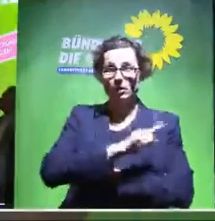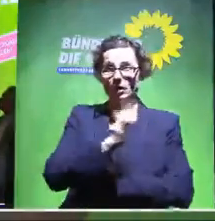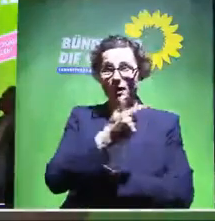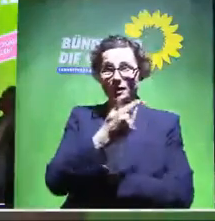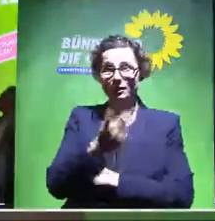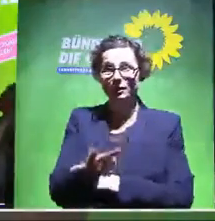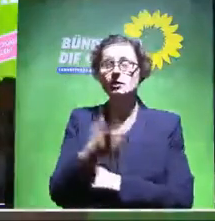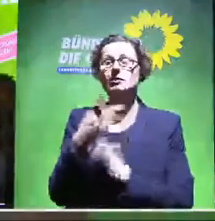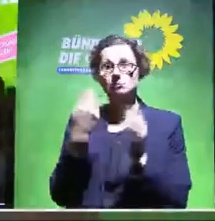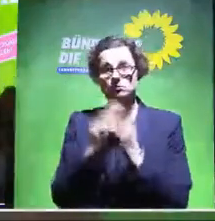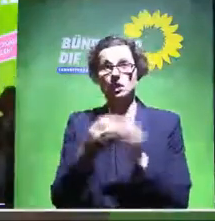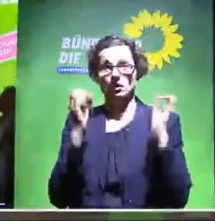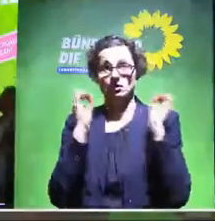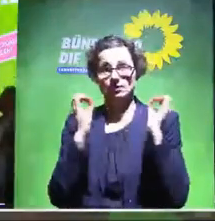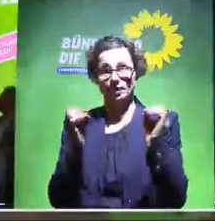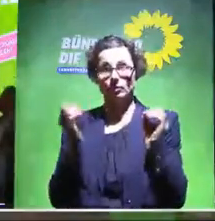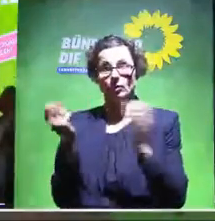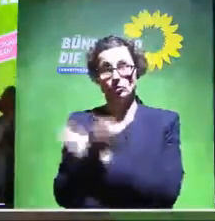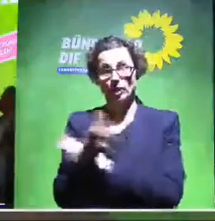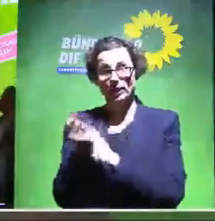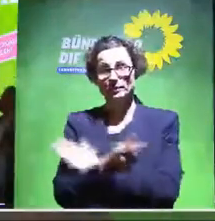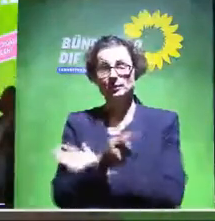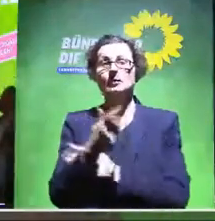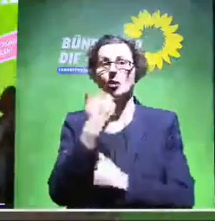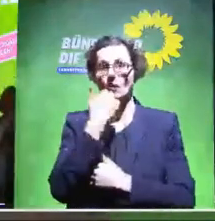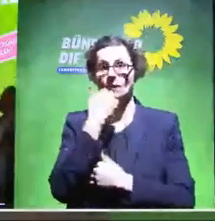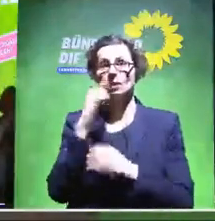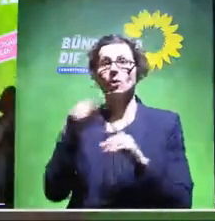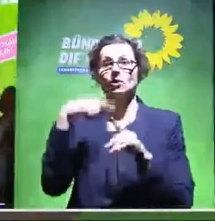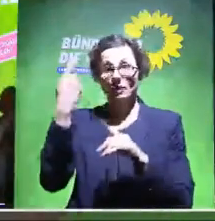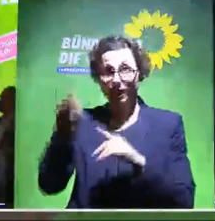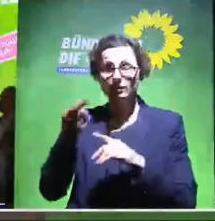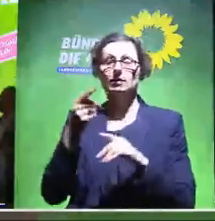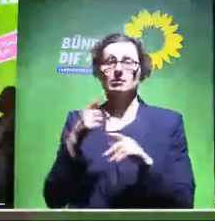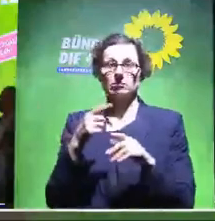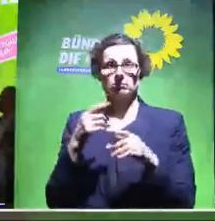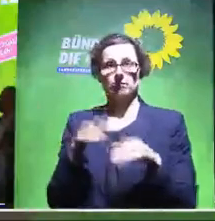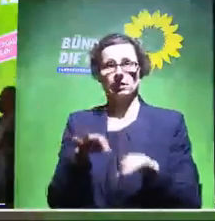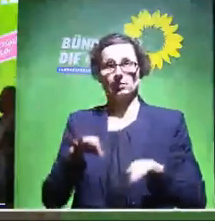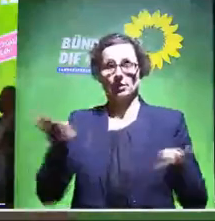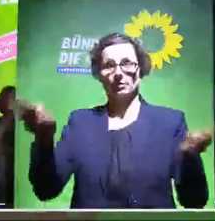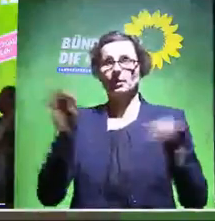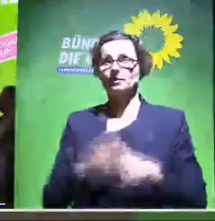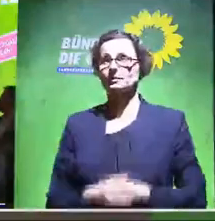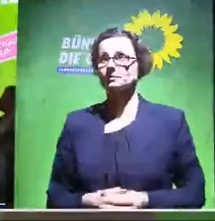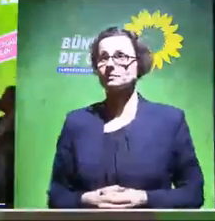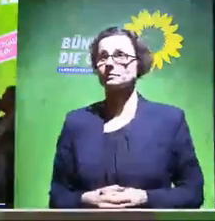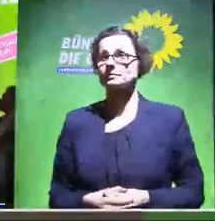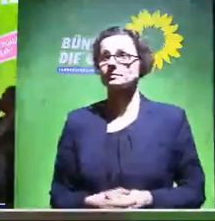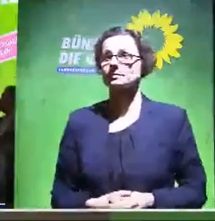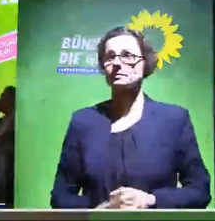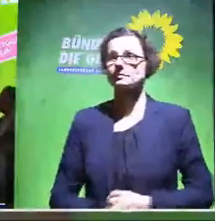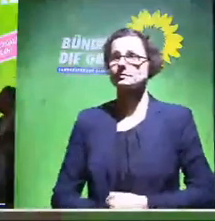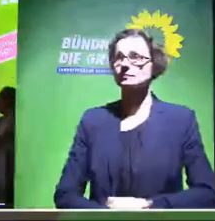Anfang für Zero Waste in Berlin. Und auf der nächsten LMV haben wir da hinten auch Mehrwegbecher.